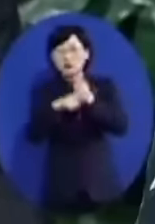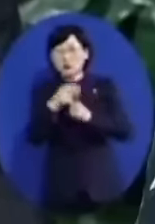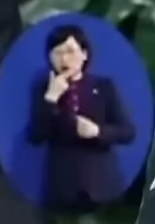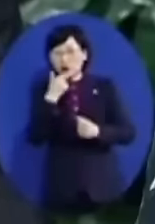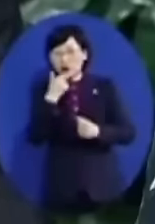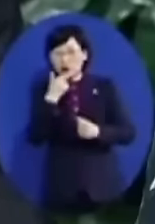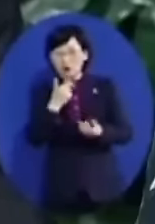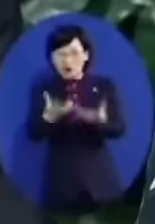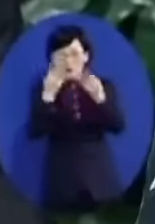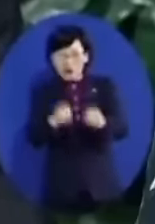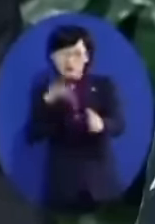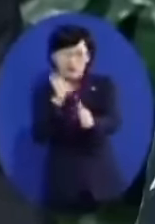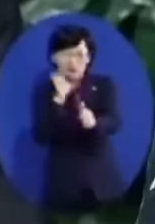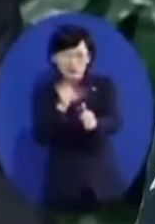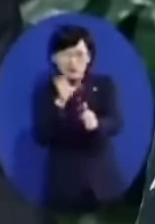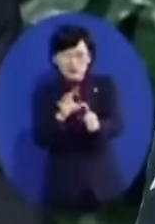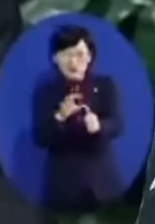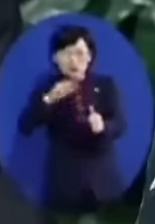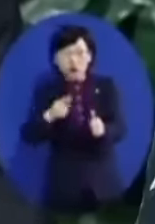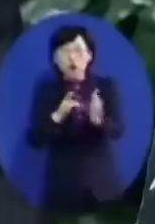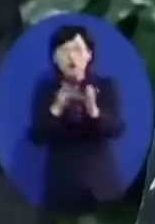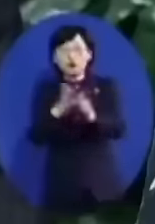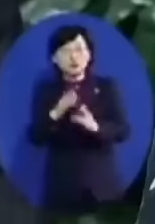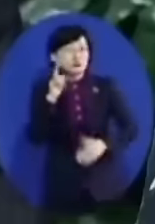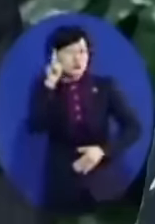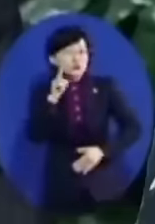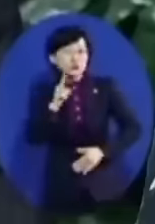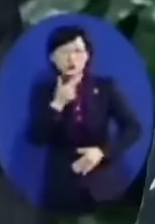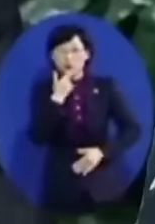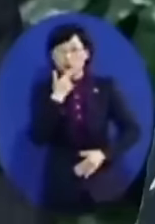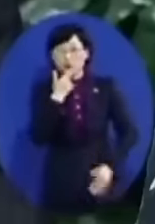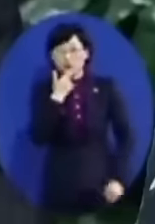그렇게 많은 괴로움을 겪어도 예수님은 스트레스에 안 걸렸습니다.